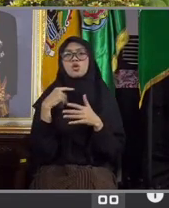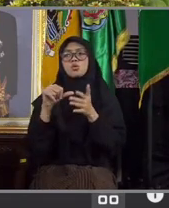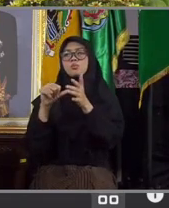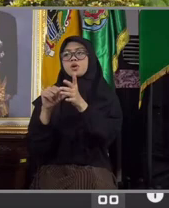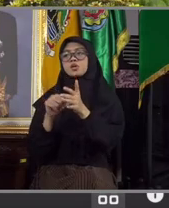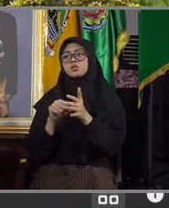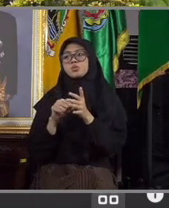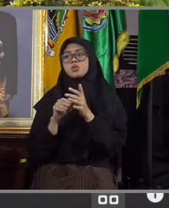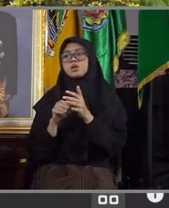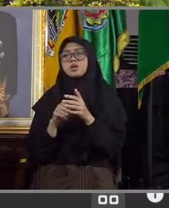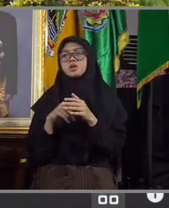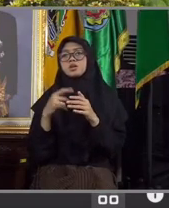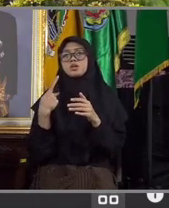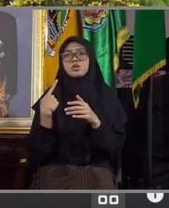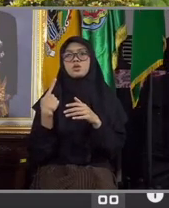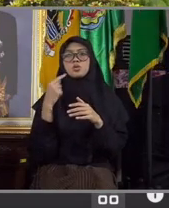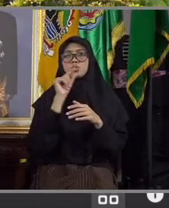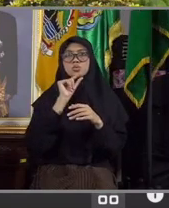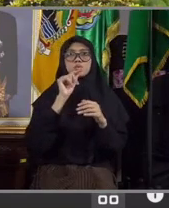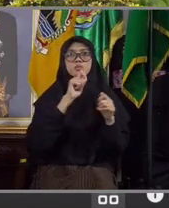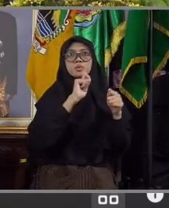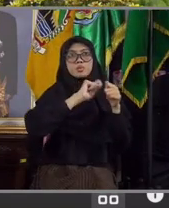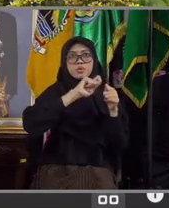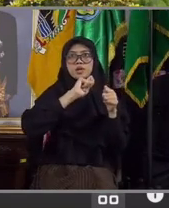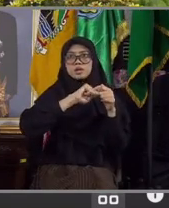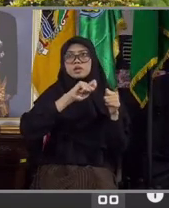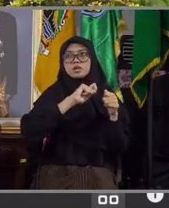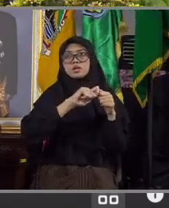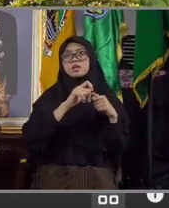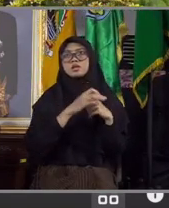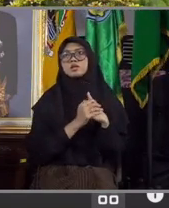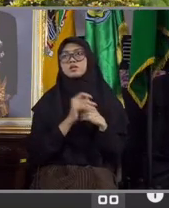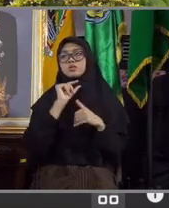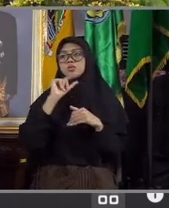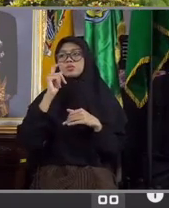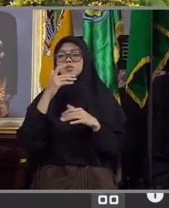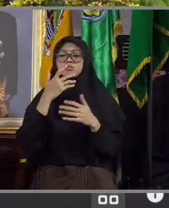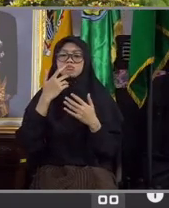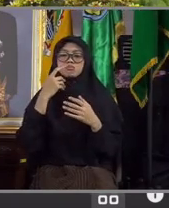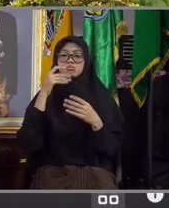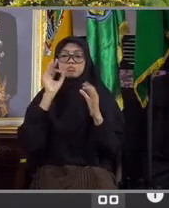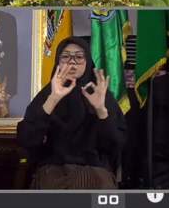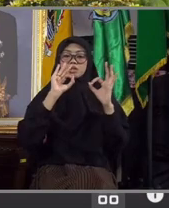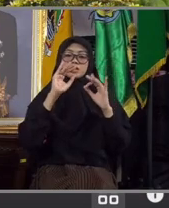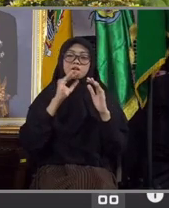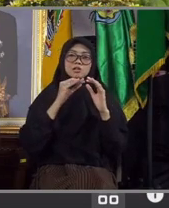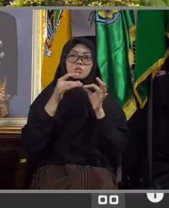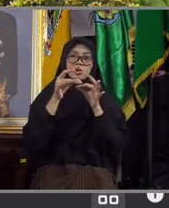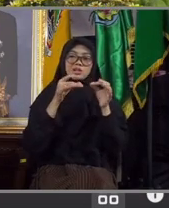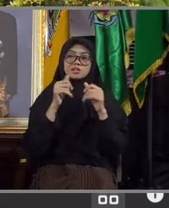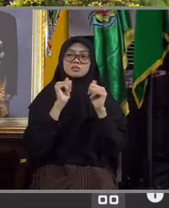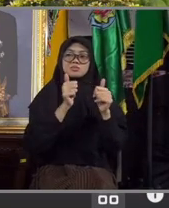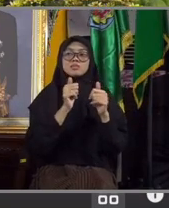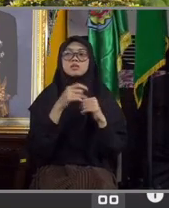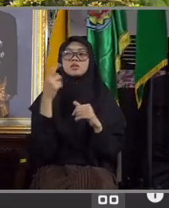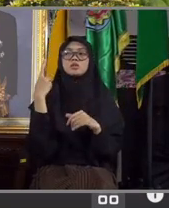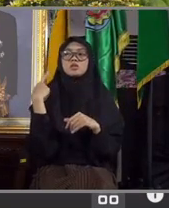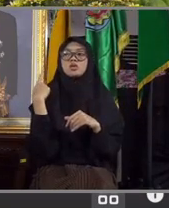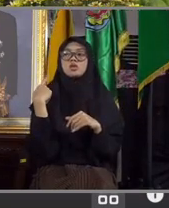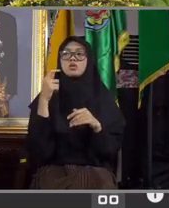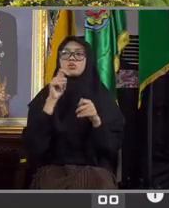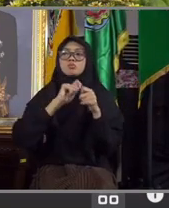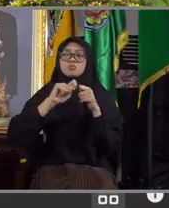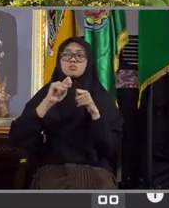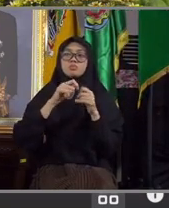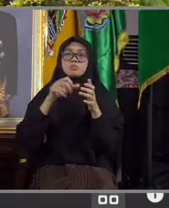untuk diperbaiki. Kemudian untuk mendukung mutu pendidikan di sekolah kami, mohon untuk pengadaan LCD-nya,